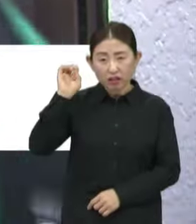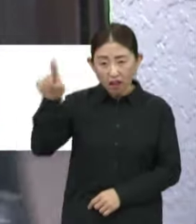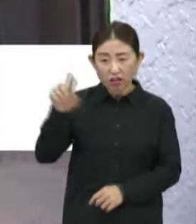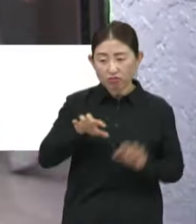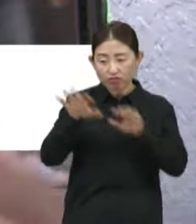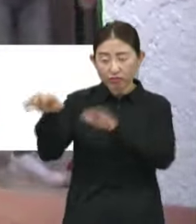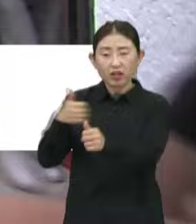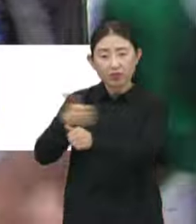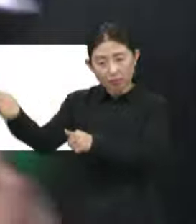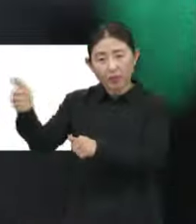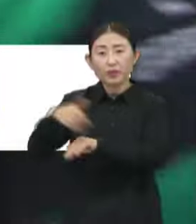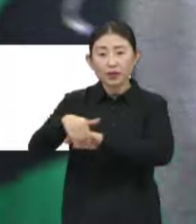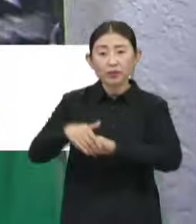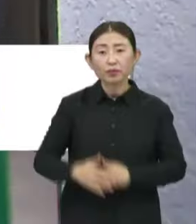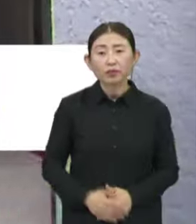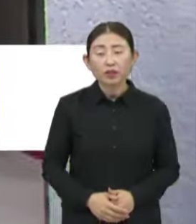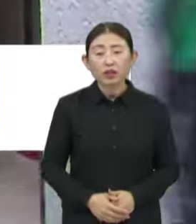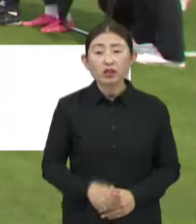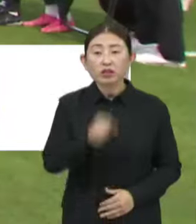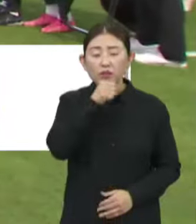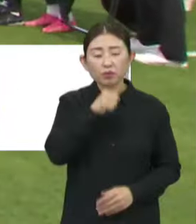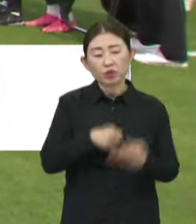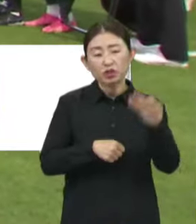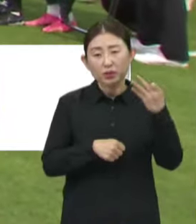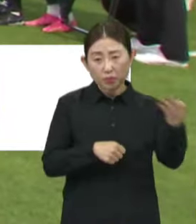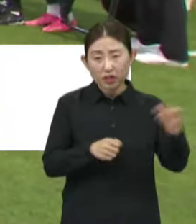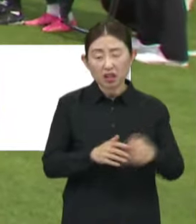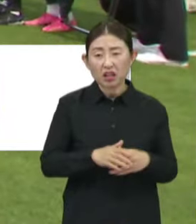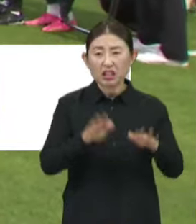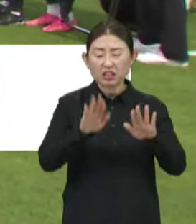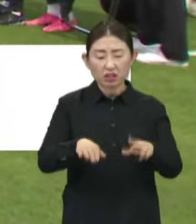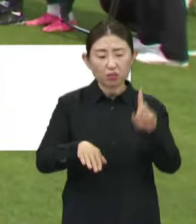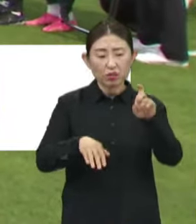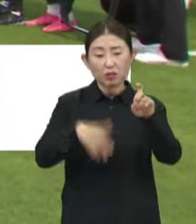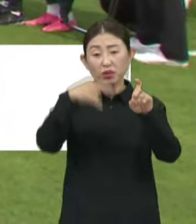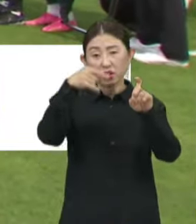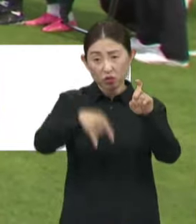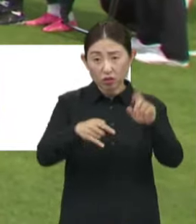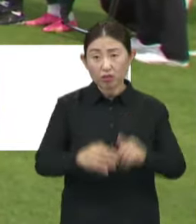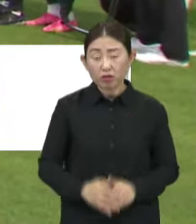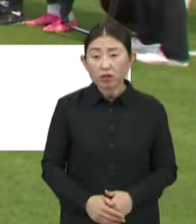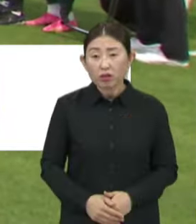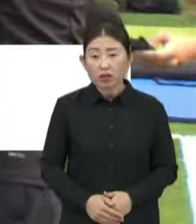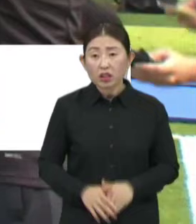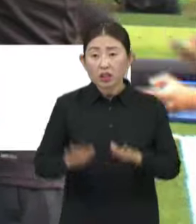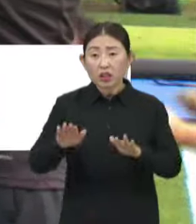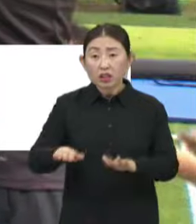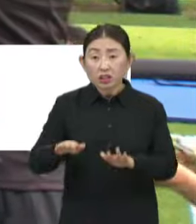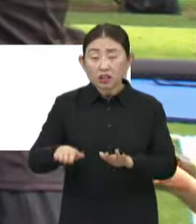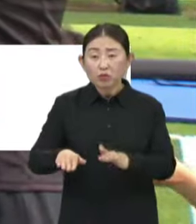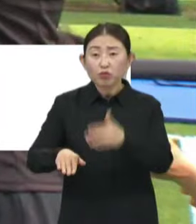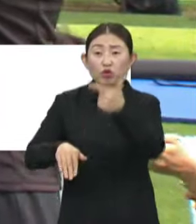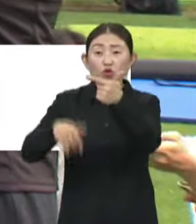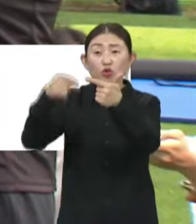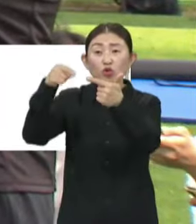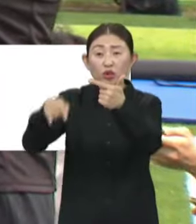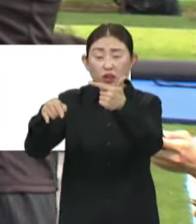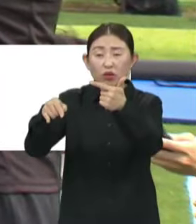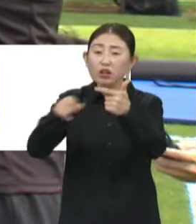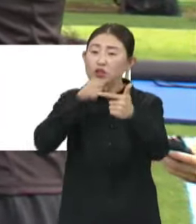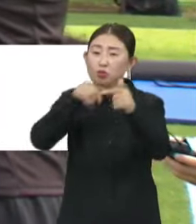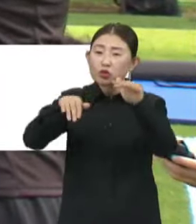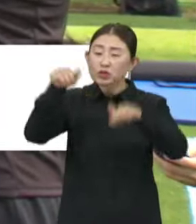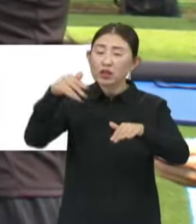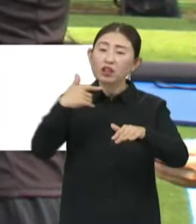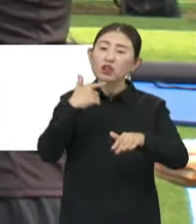노리고 있습니다. 대전은 승점 14점으로 강등권인 11위에 머물고 있지만 상위 스플릿 마지노선인 6위와 승점